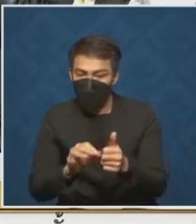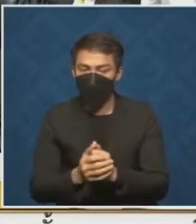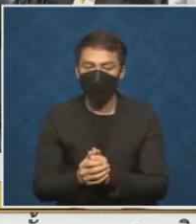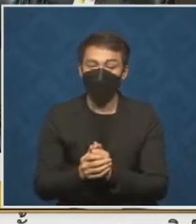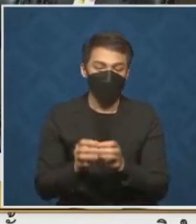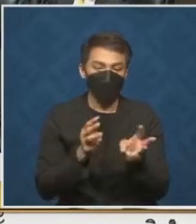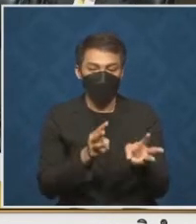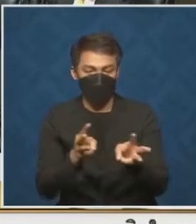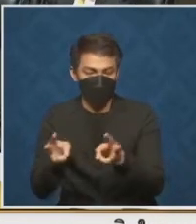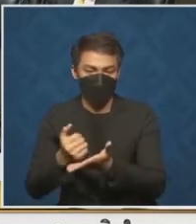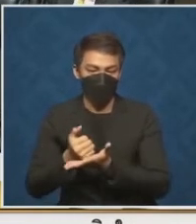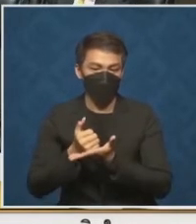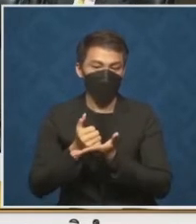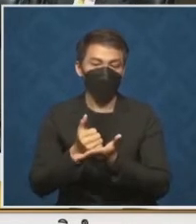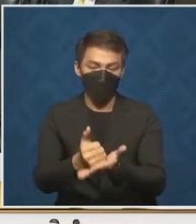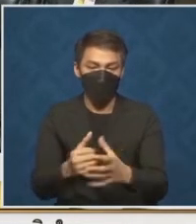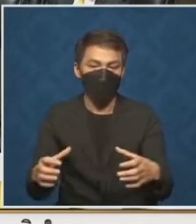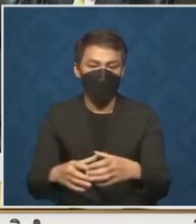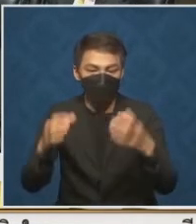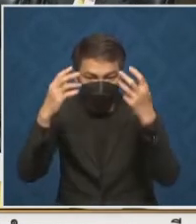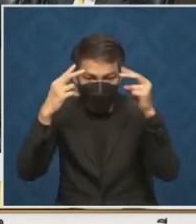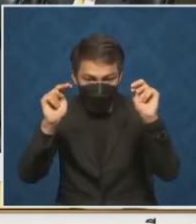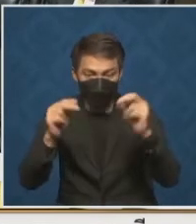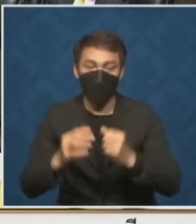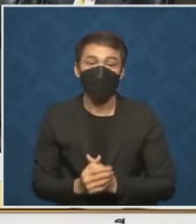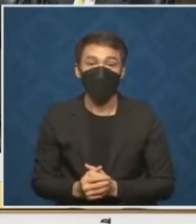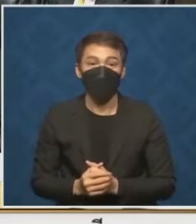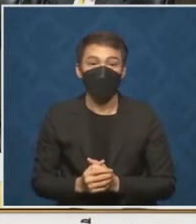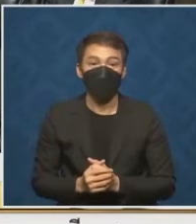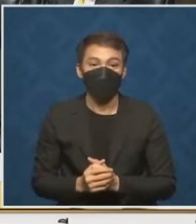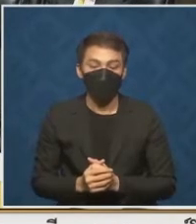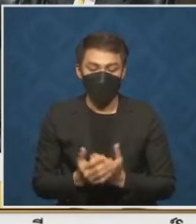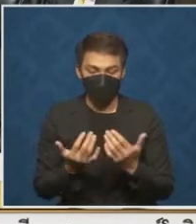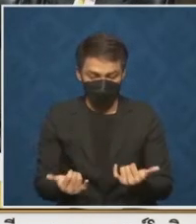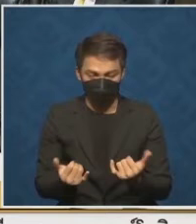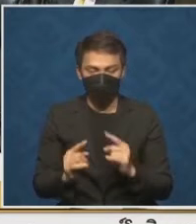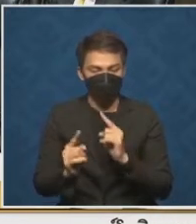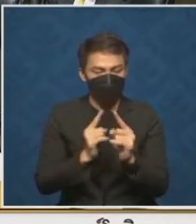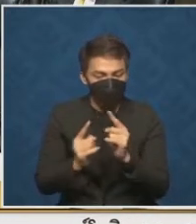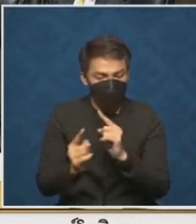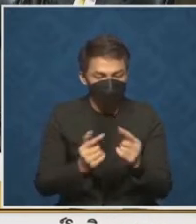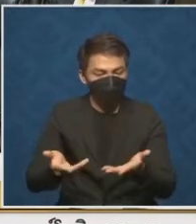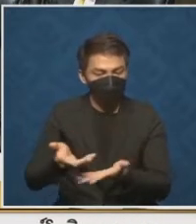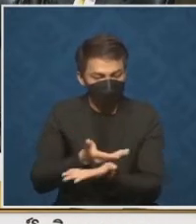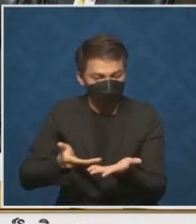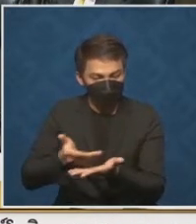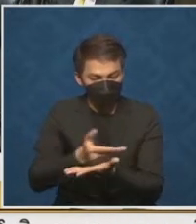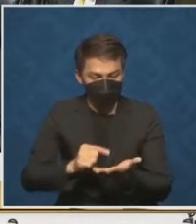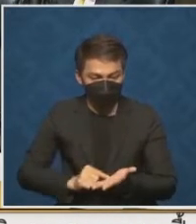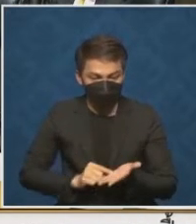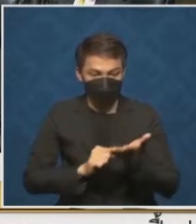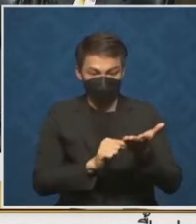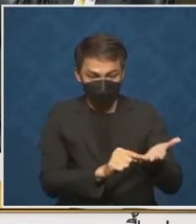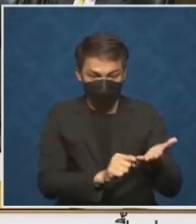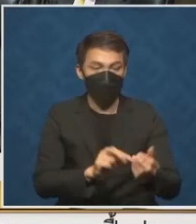ทางแก้ไขปัญหาของคณะรัฐมนตรีในเรื่องดังกล่าวและร่วมกันหาข้อสรุปเพื่อเสนอ